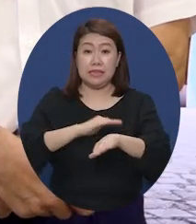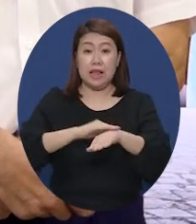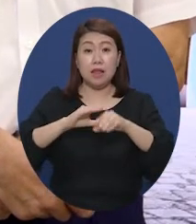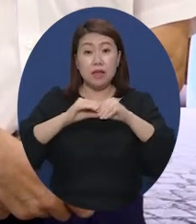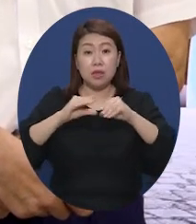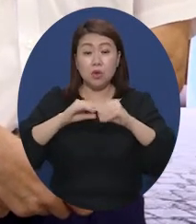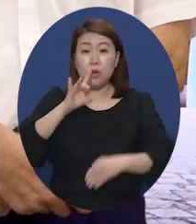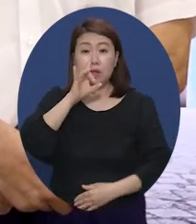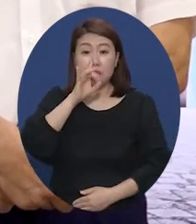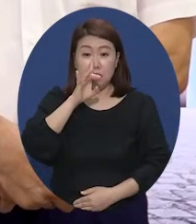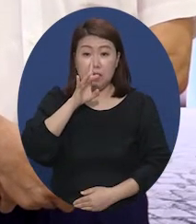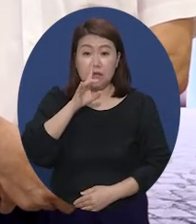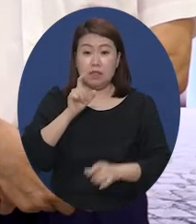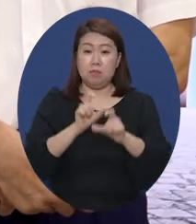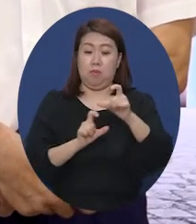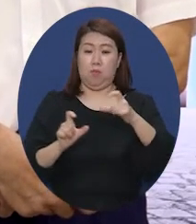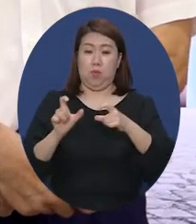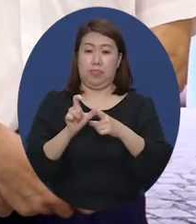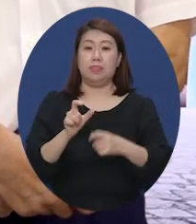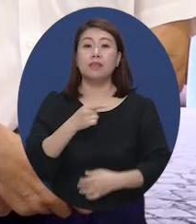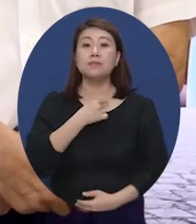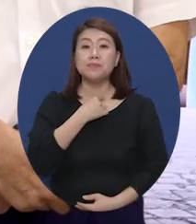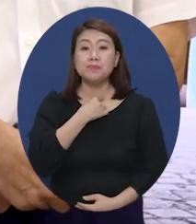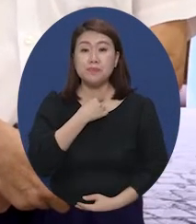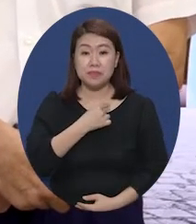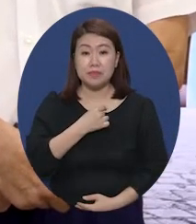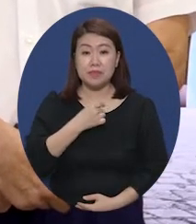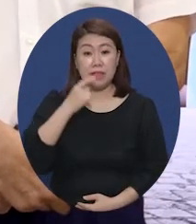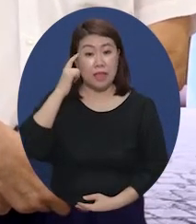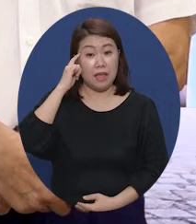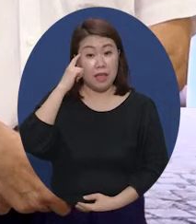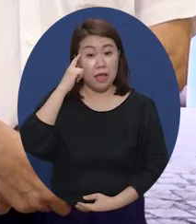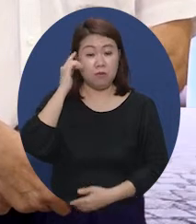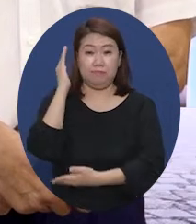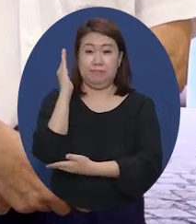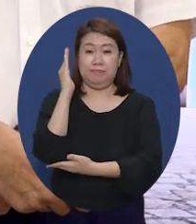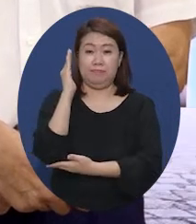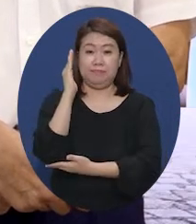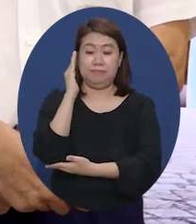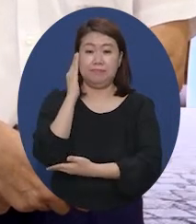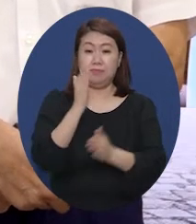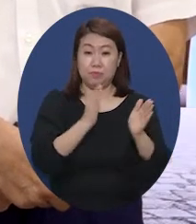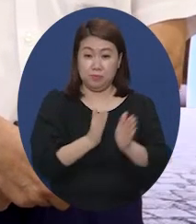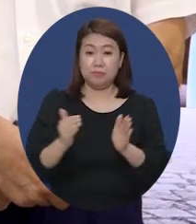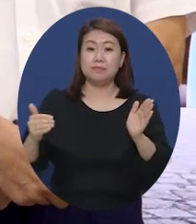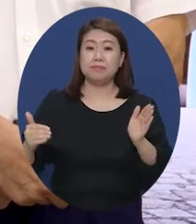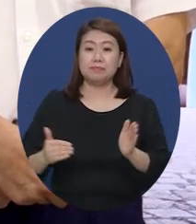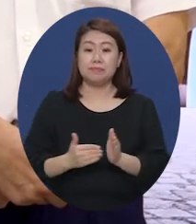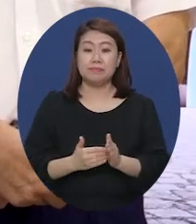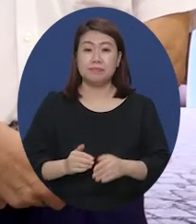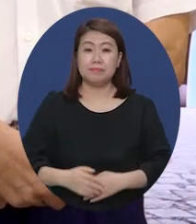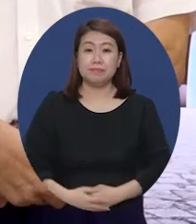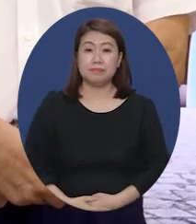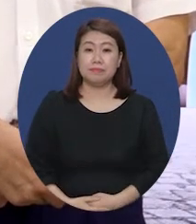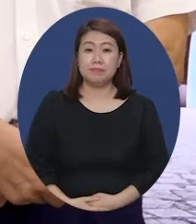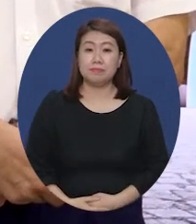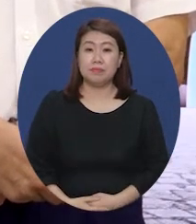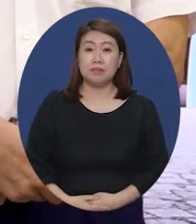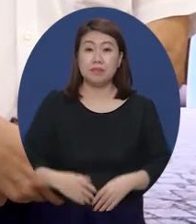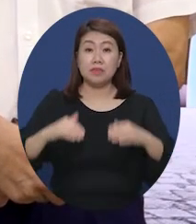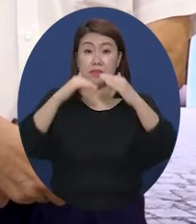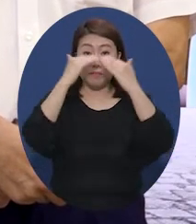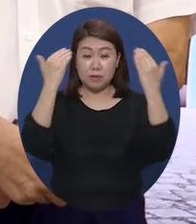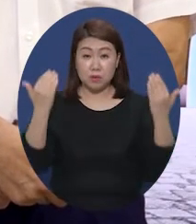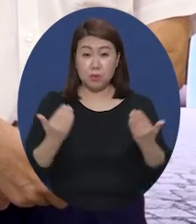안 된 부분이 있다면은 그걸 좀 보완한다는 의미에서도 이런 강의를 제가 맡게 됐습니다. 자,